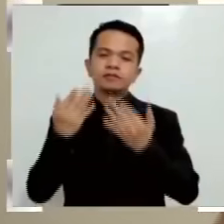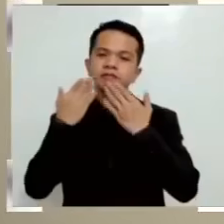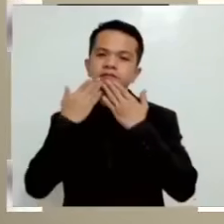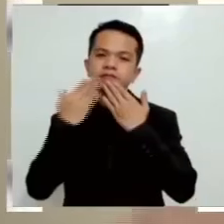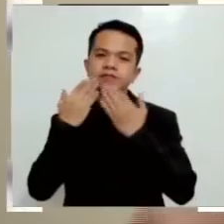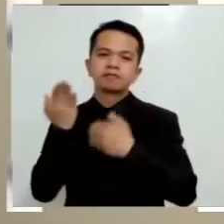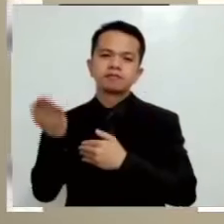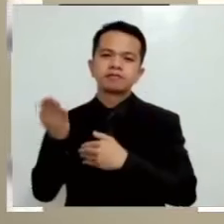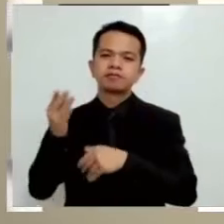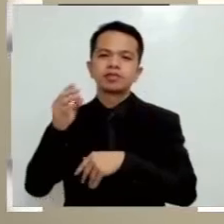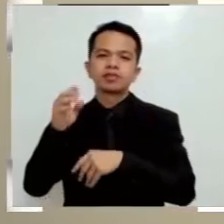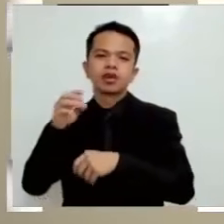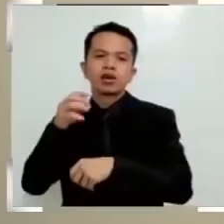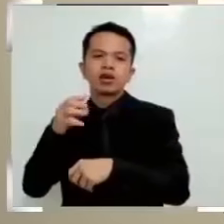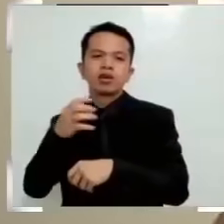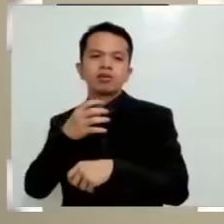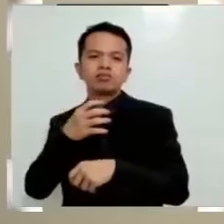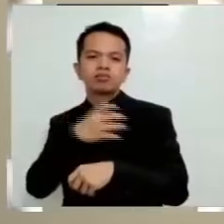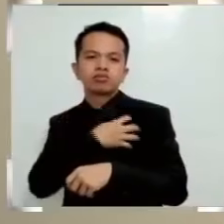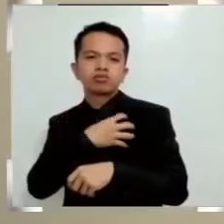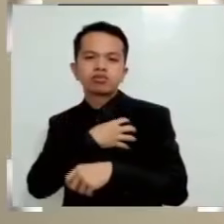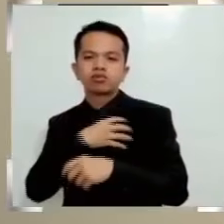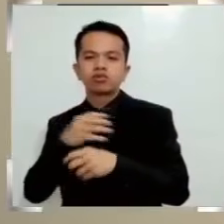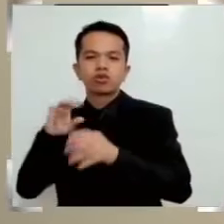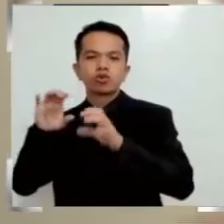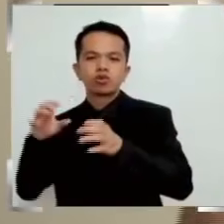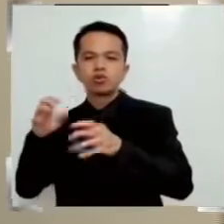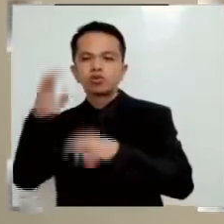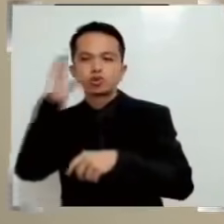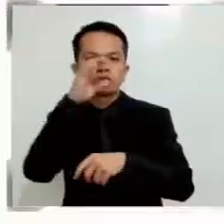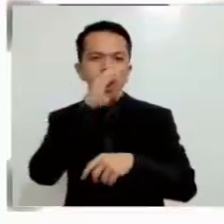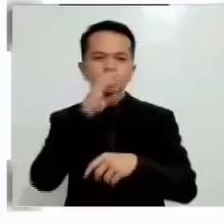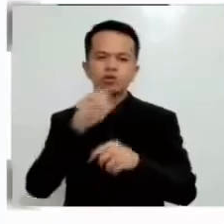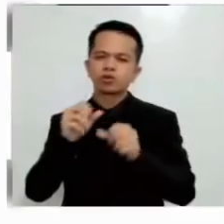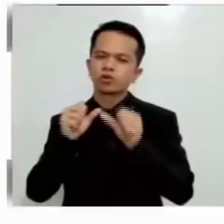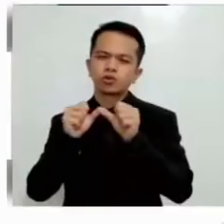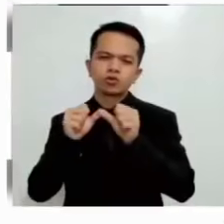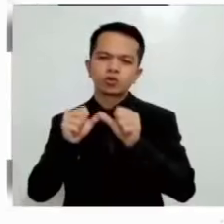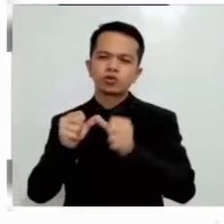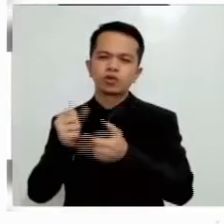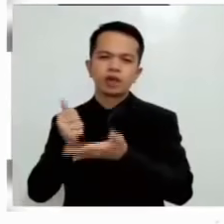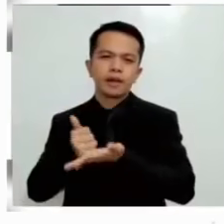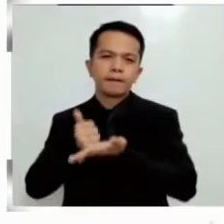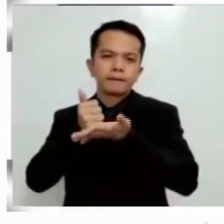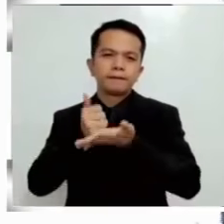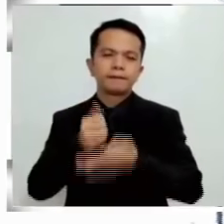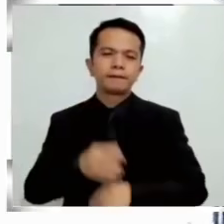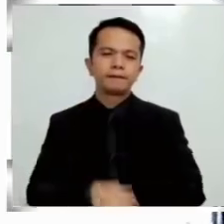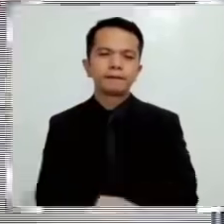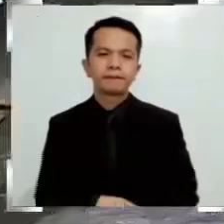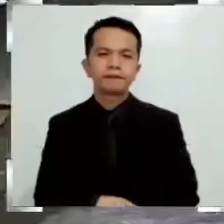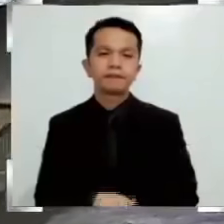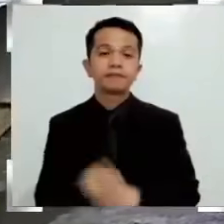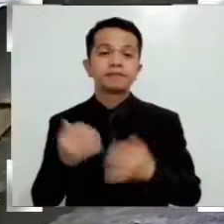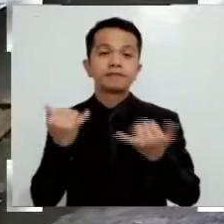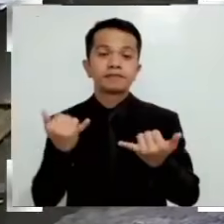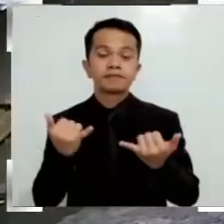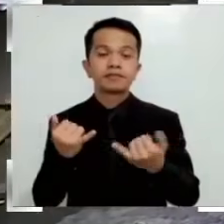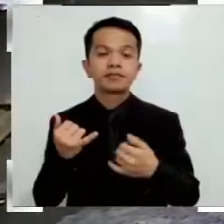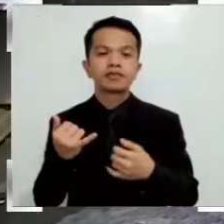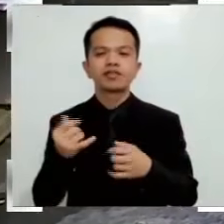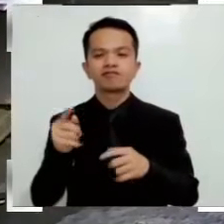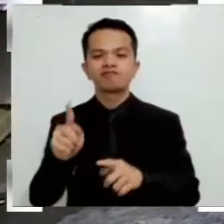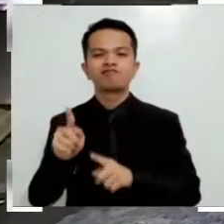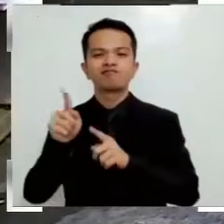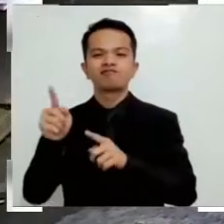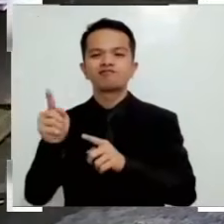lahat Talagang promise Ma'am hindi nila ako tinigilan sa pagtulong nakakulong na sa dsou ang suspect na nagsabing hindi